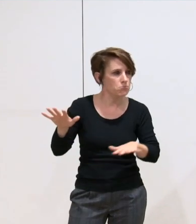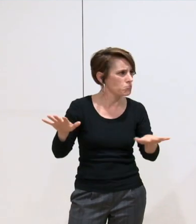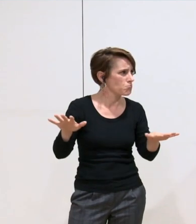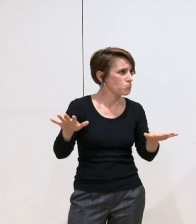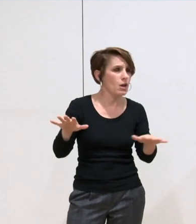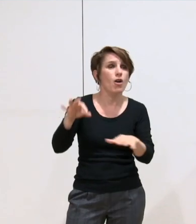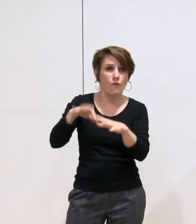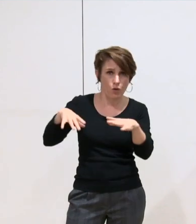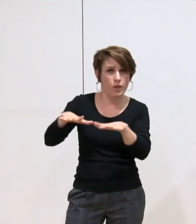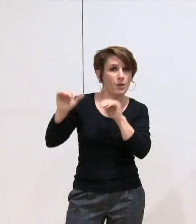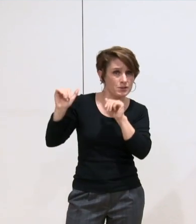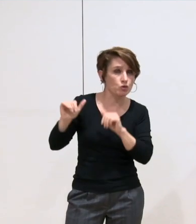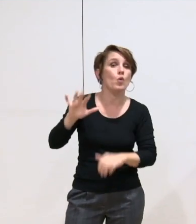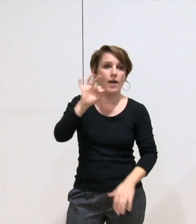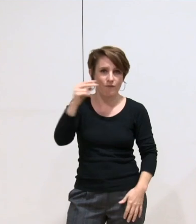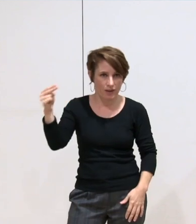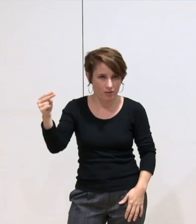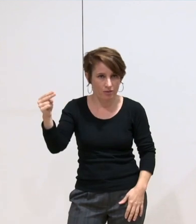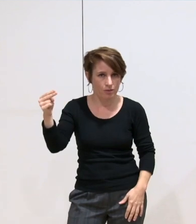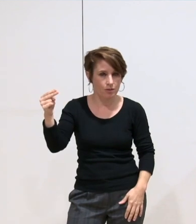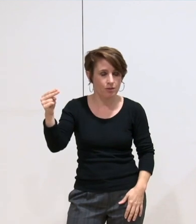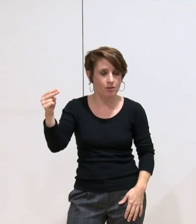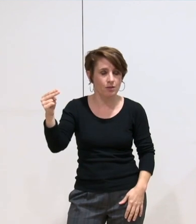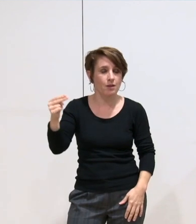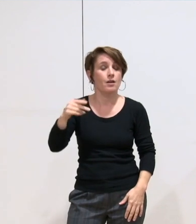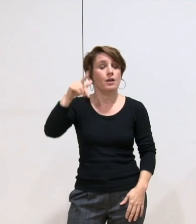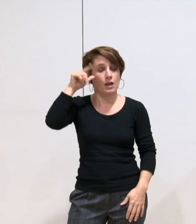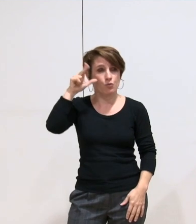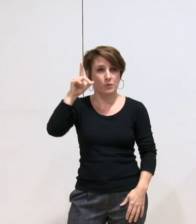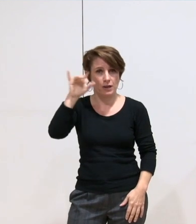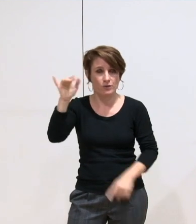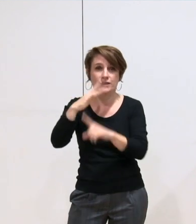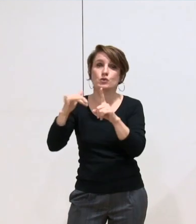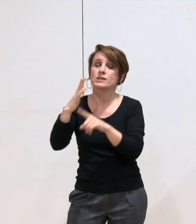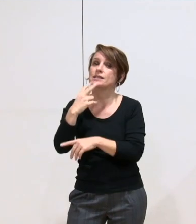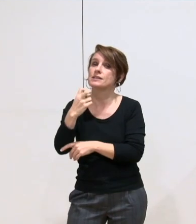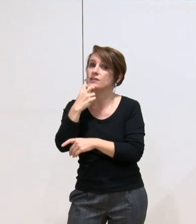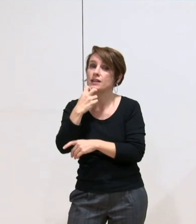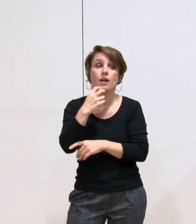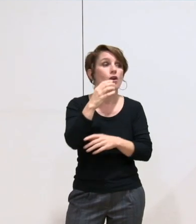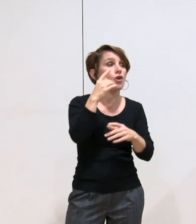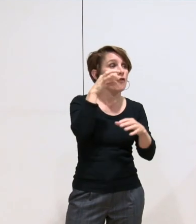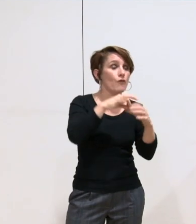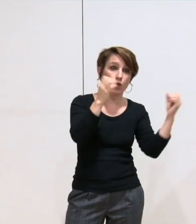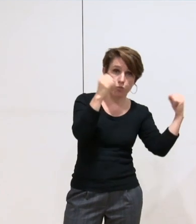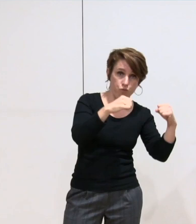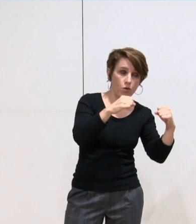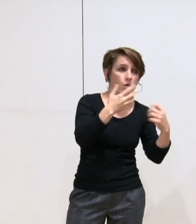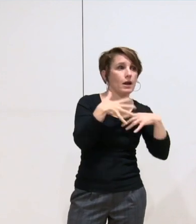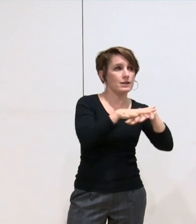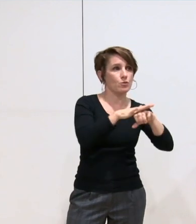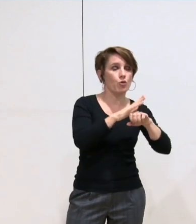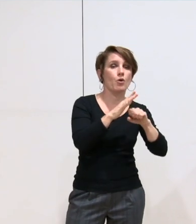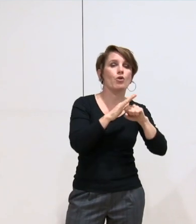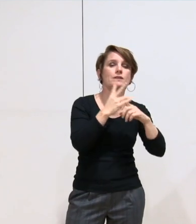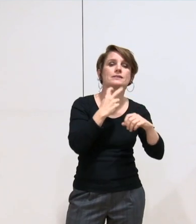Donc, qui s'abstient ? Front National et les Républicains, UDI, Société Civile. Qui vote pour ? Le Rassemblement citoyen de